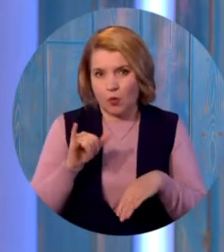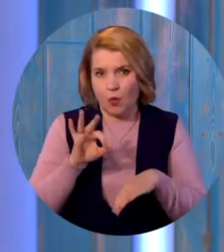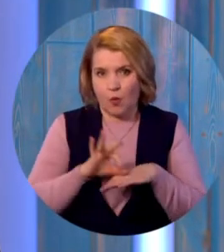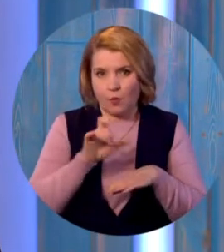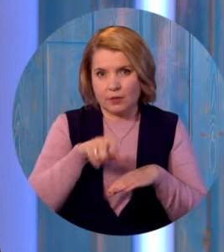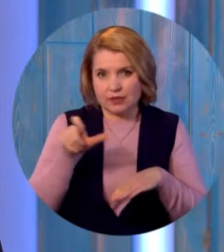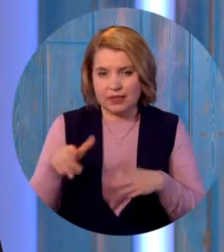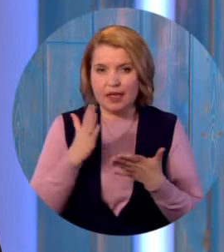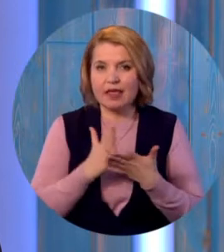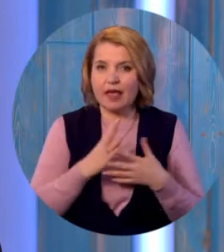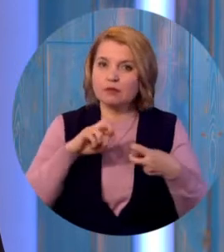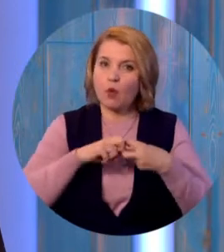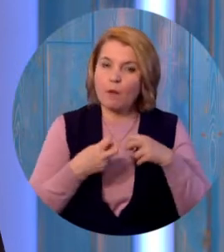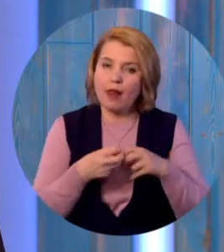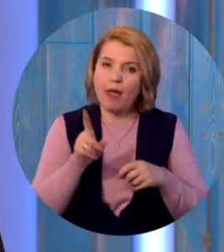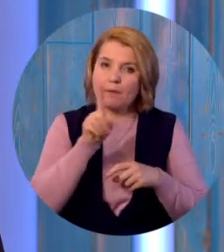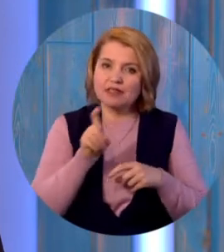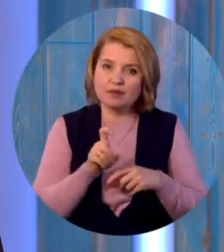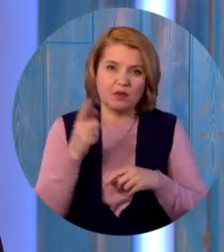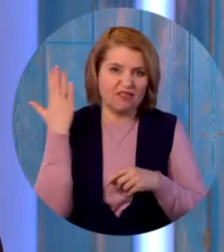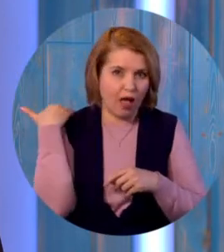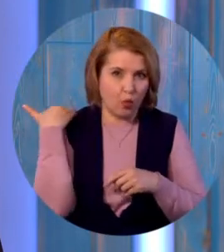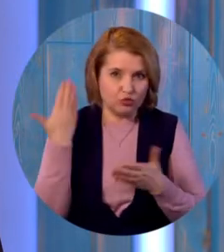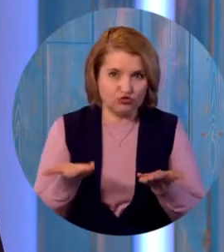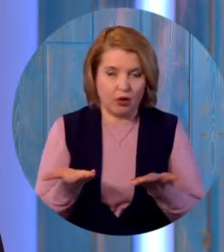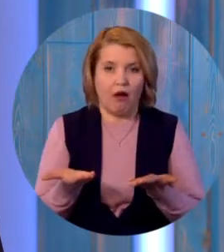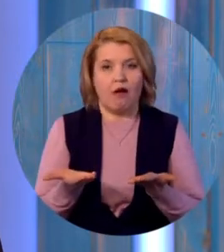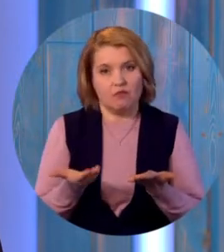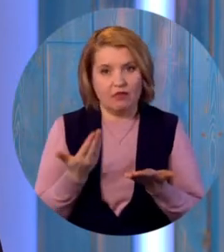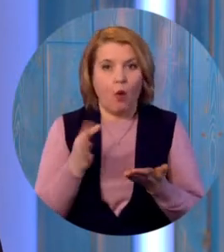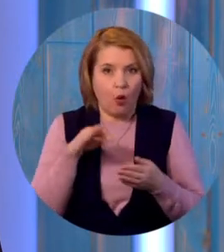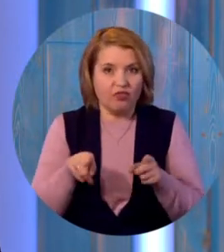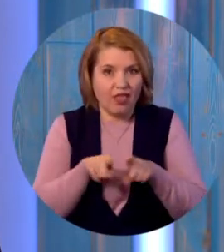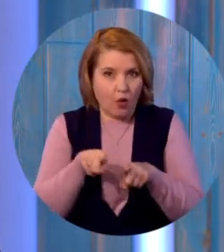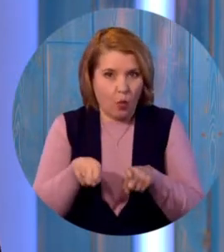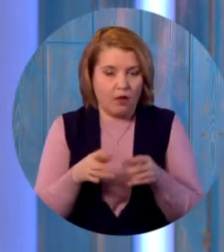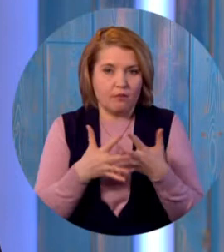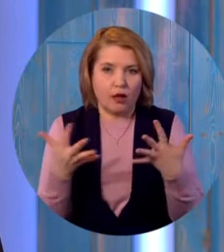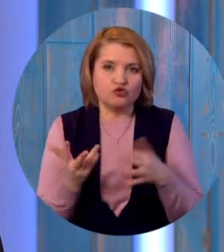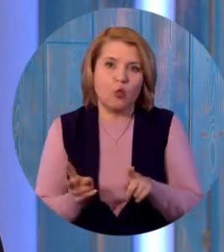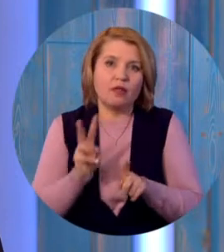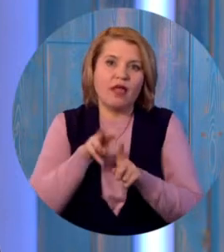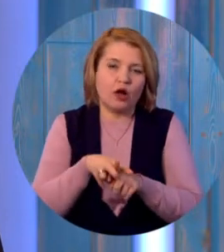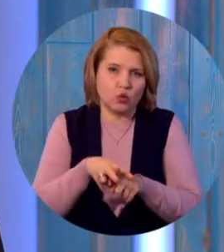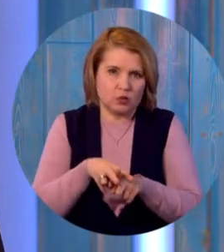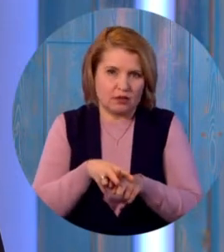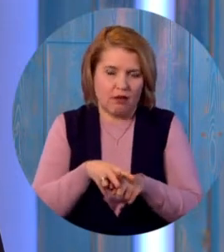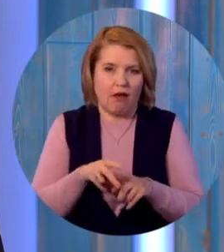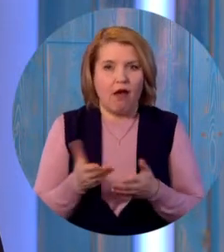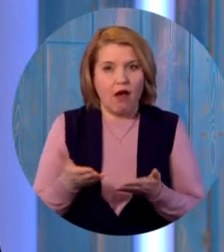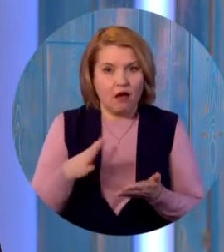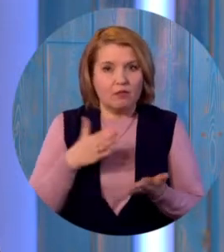возможно, проблемы с позвоночником, и такое возникает при нагрузках, поэтому, как он говорит, покалывание. Может